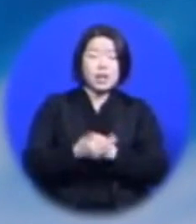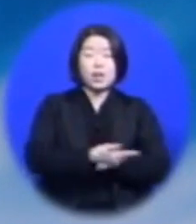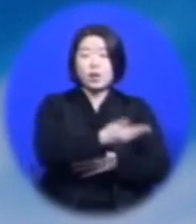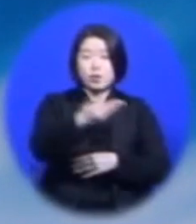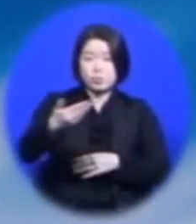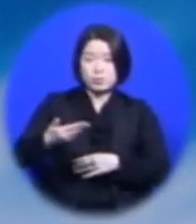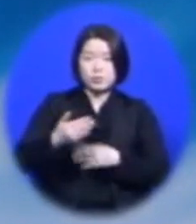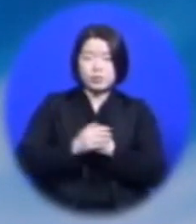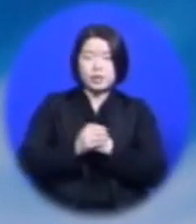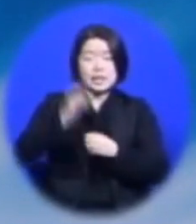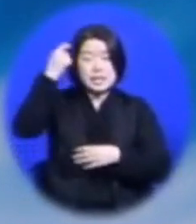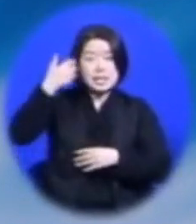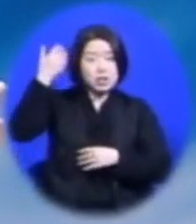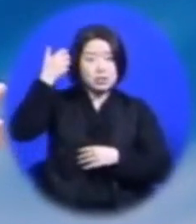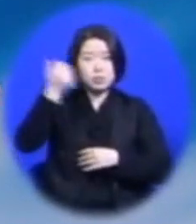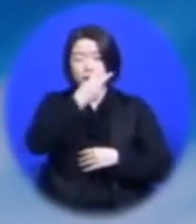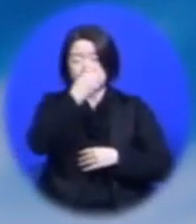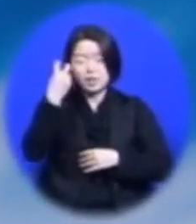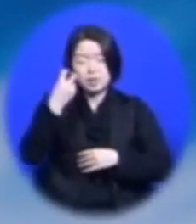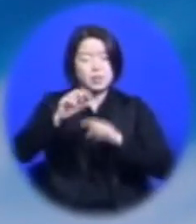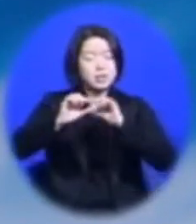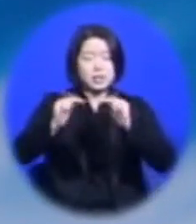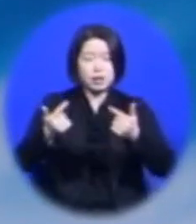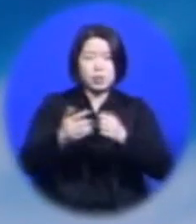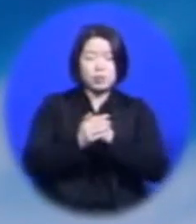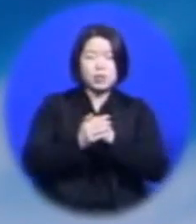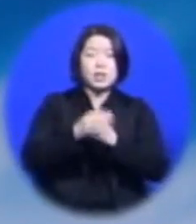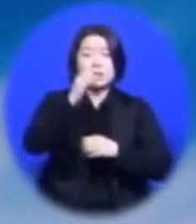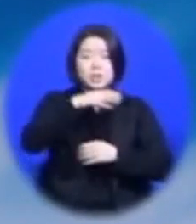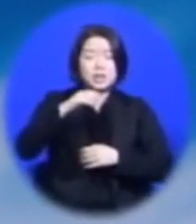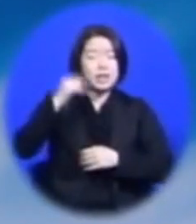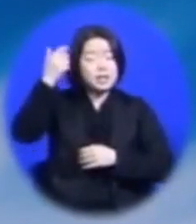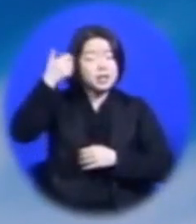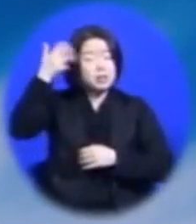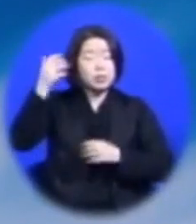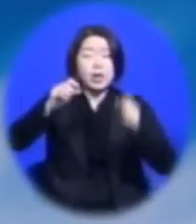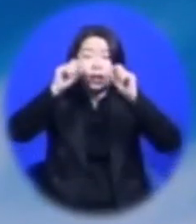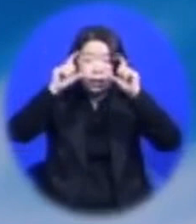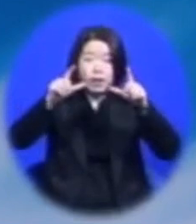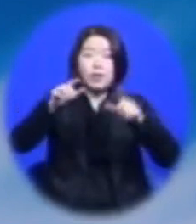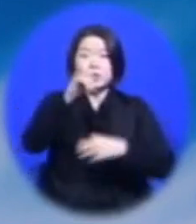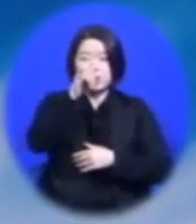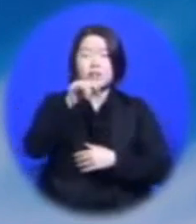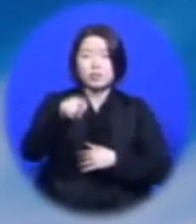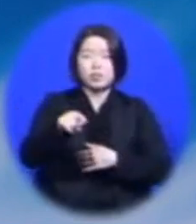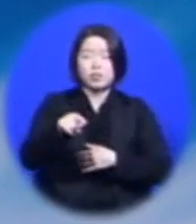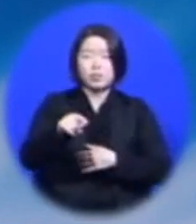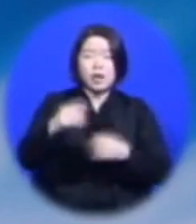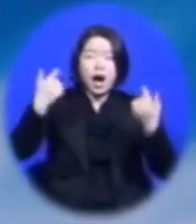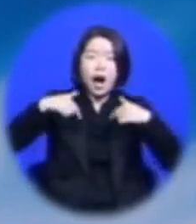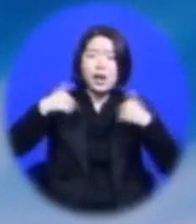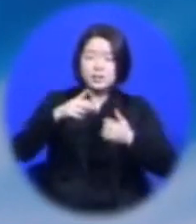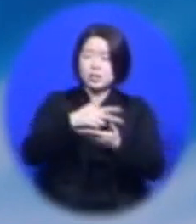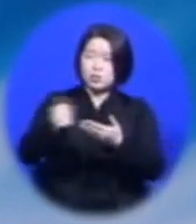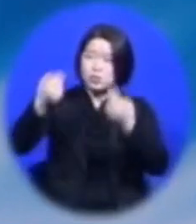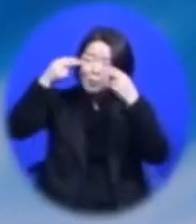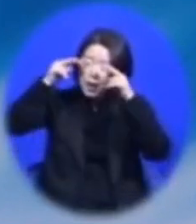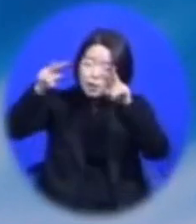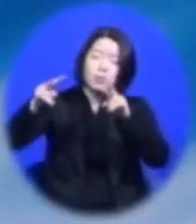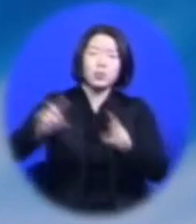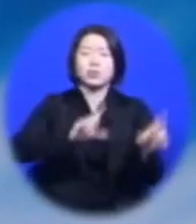여러분 영적으로 잠이 들지 않고 그냥 영적으로 깨어있다는 거, 항상 주님을 바라보고 사는